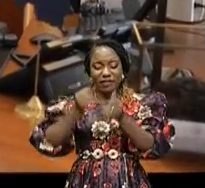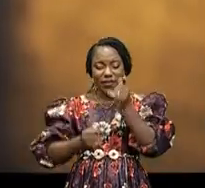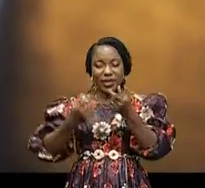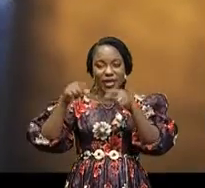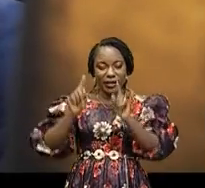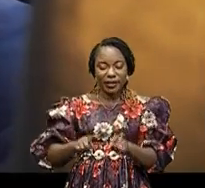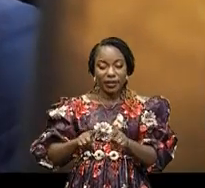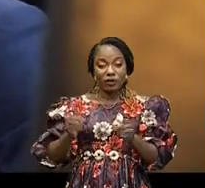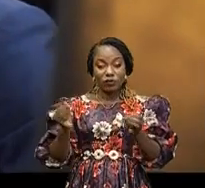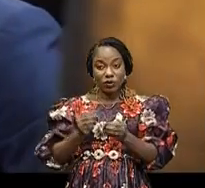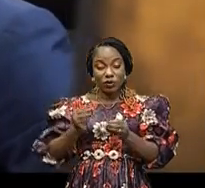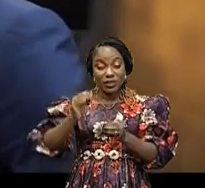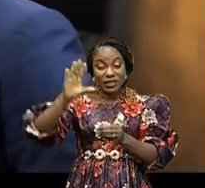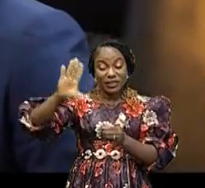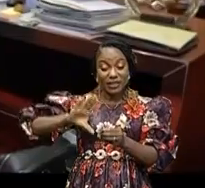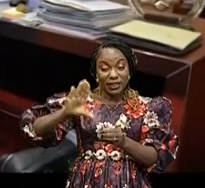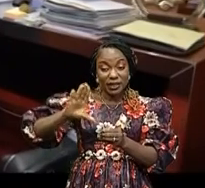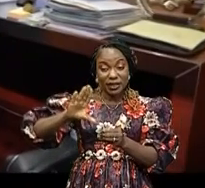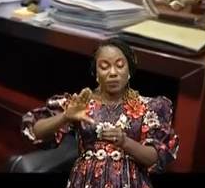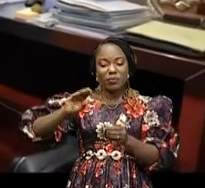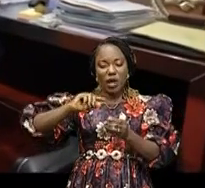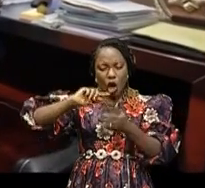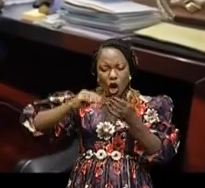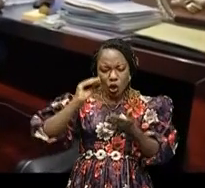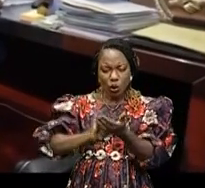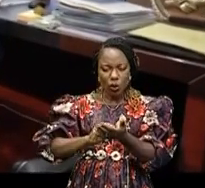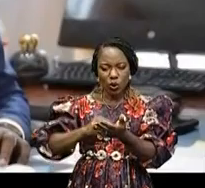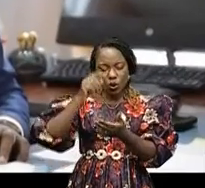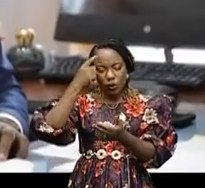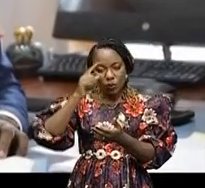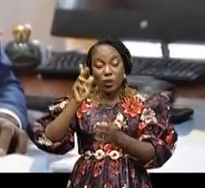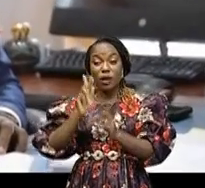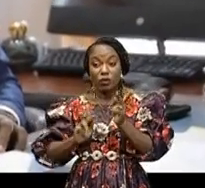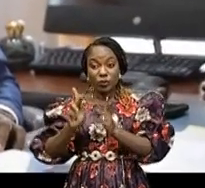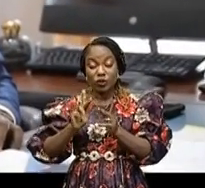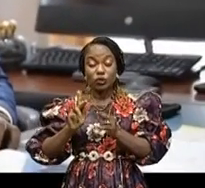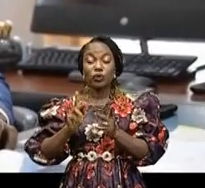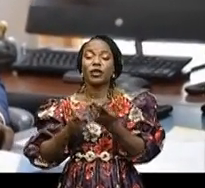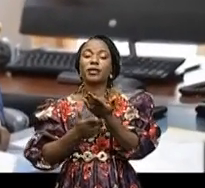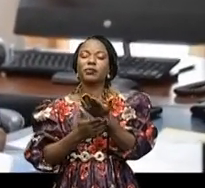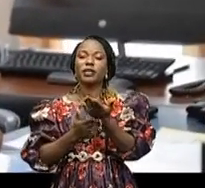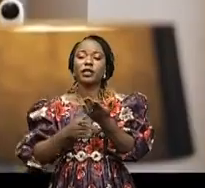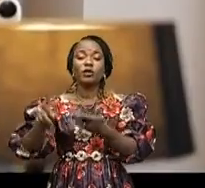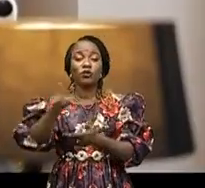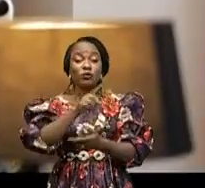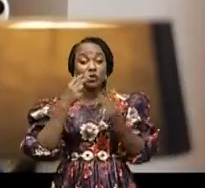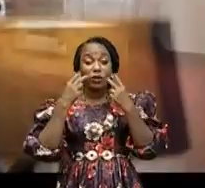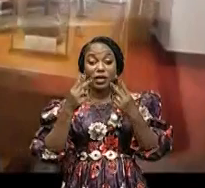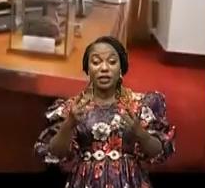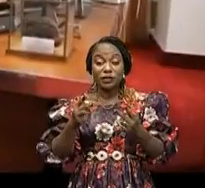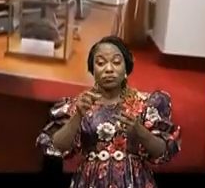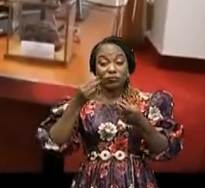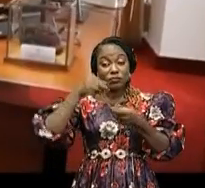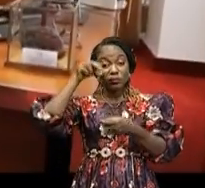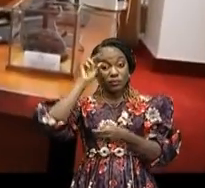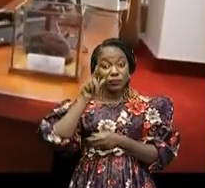5e vague entre le mois d'avril et juillet prochain. La population est ainsi appelée à rester